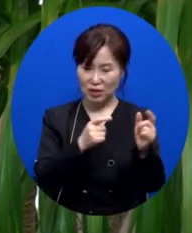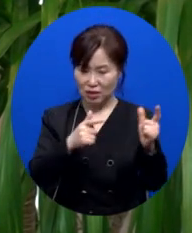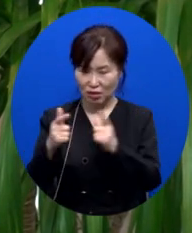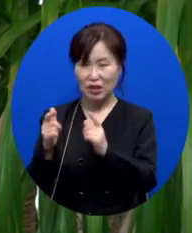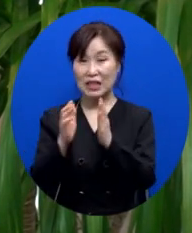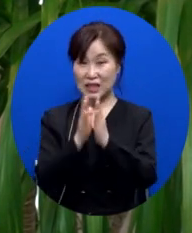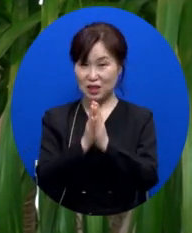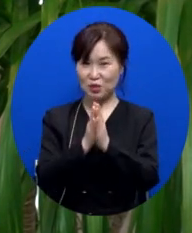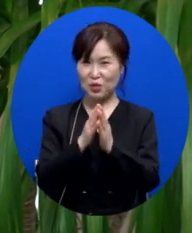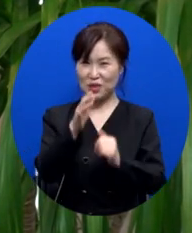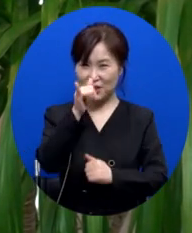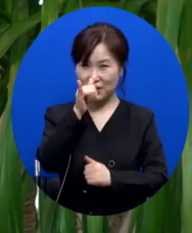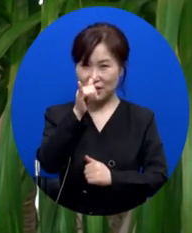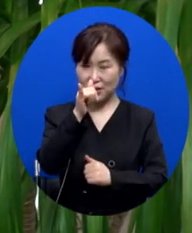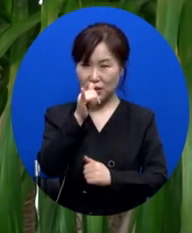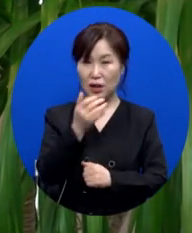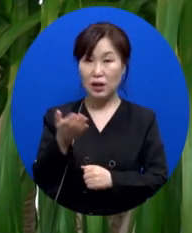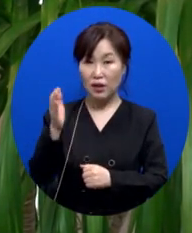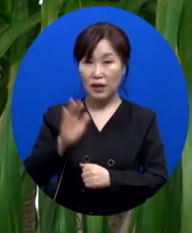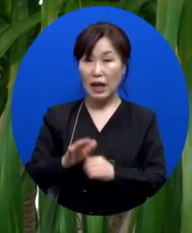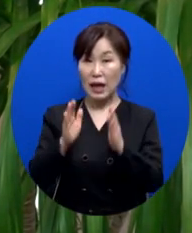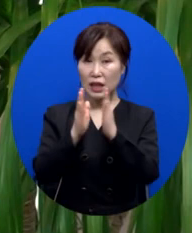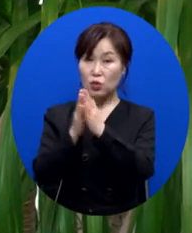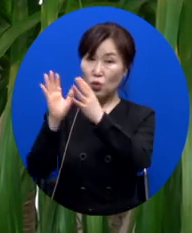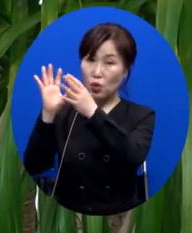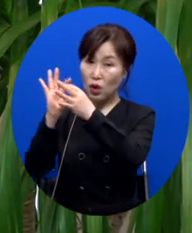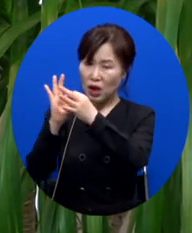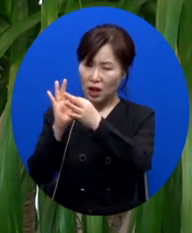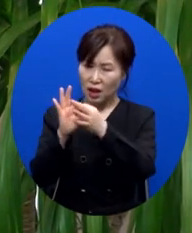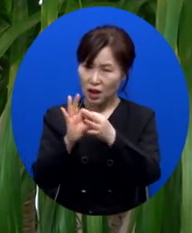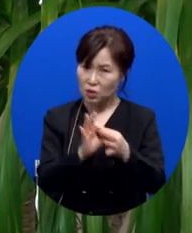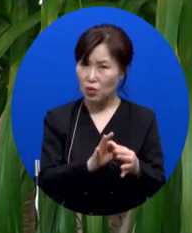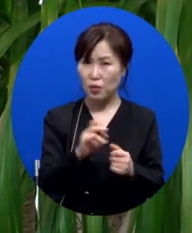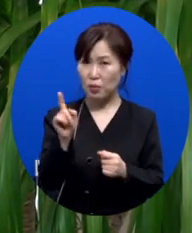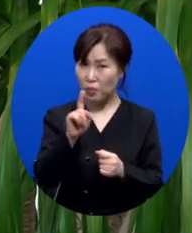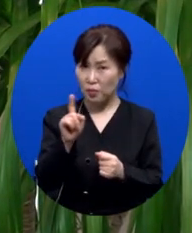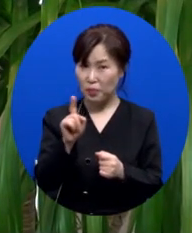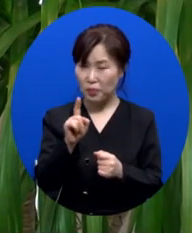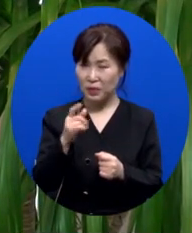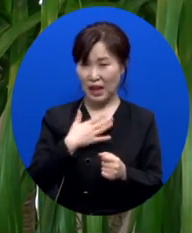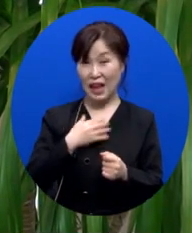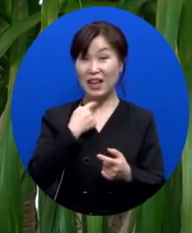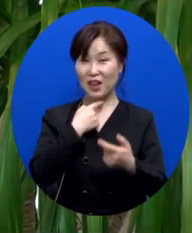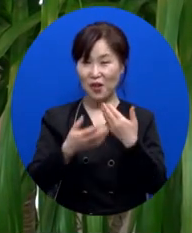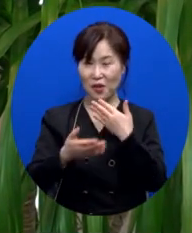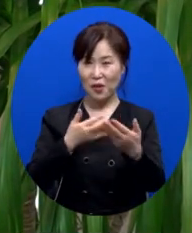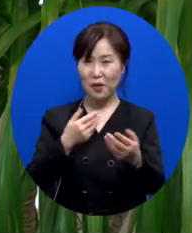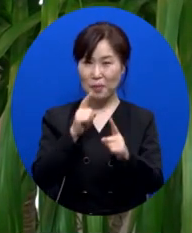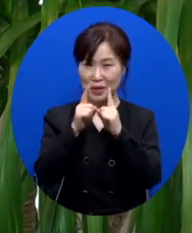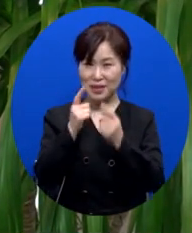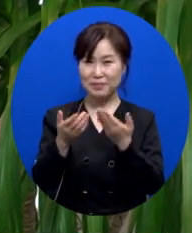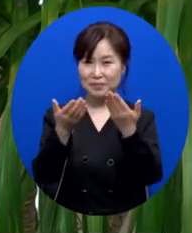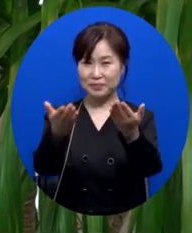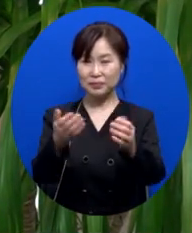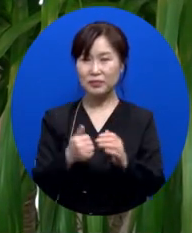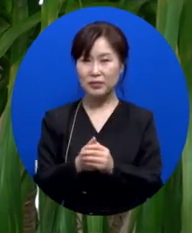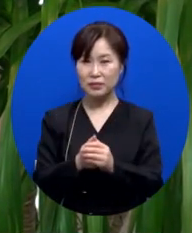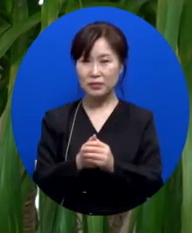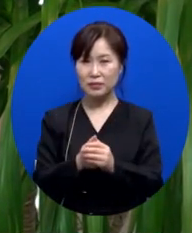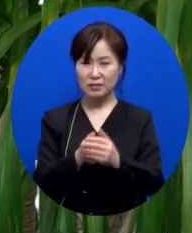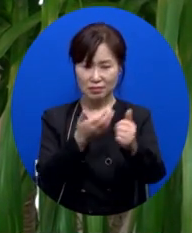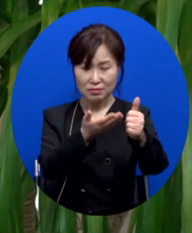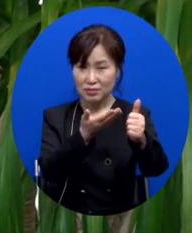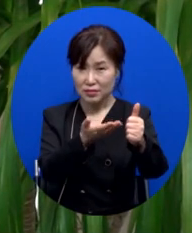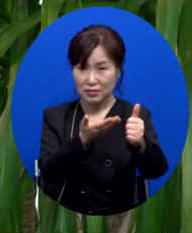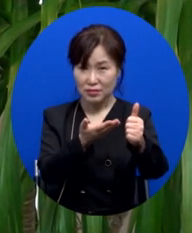기도가 계속 될 수 있느냐 제가 경험해 보니까 하나님 그 사람이 사랑의